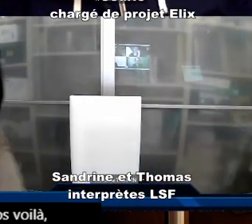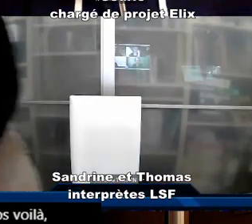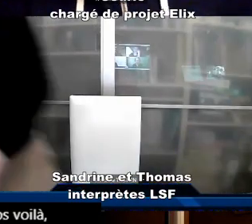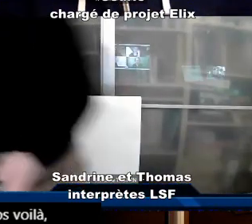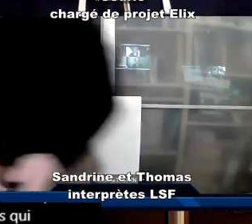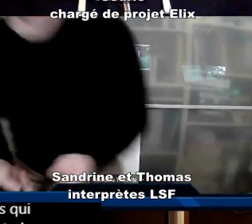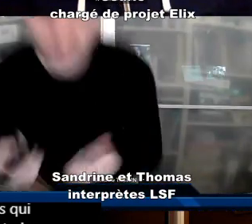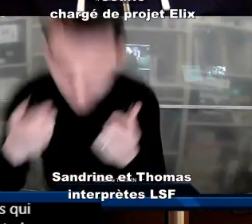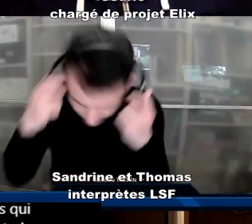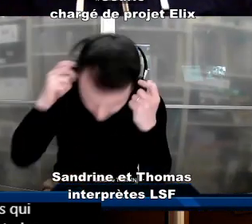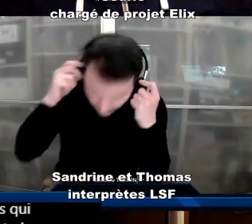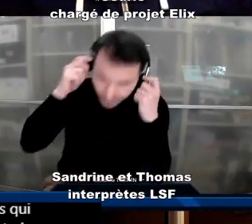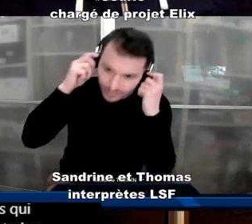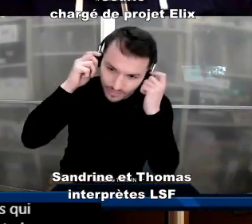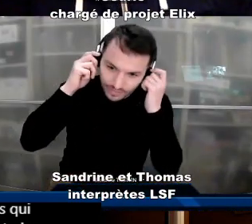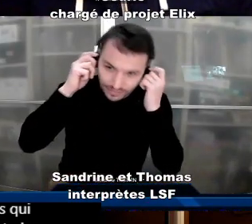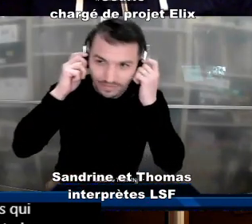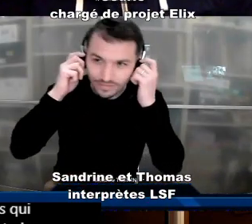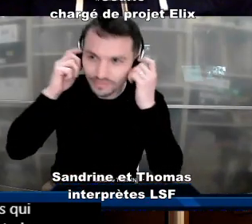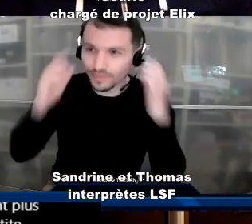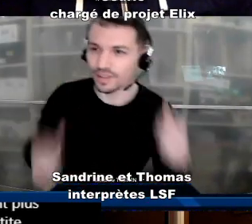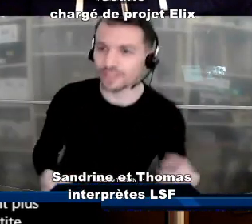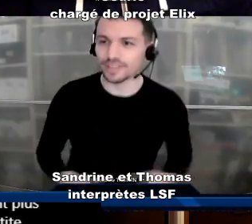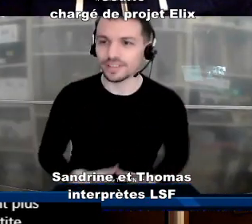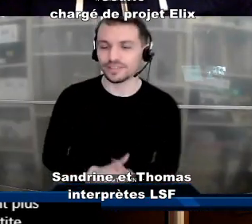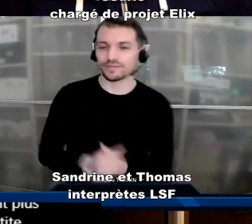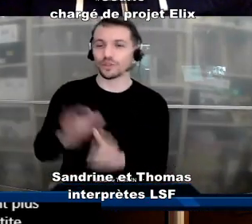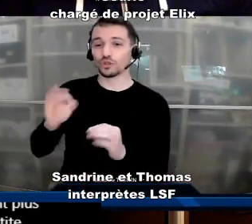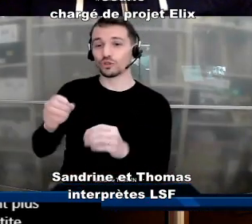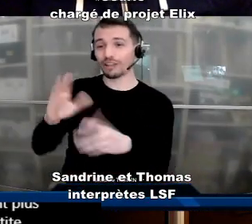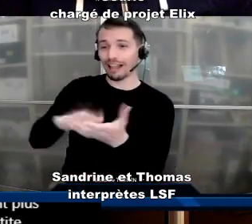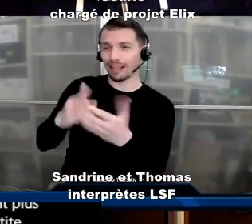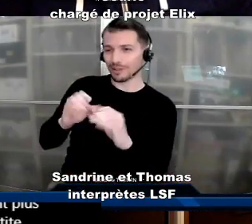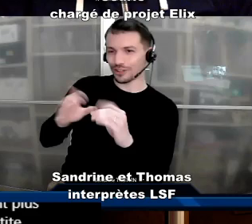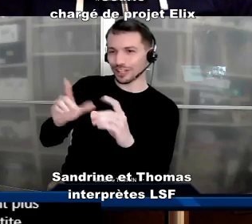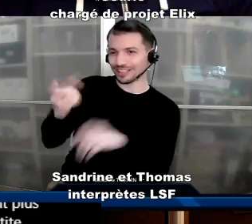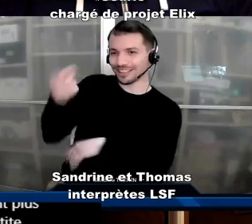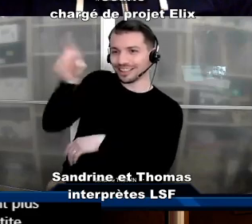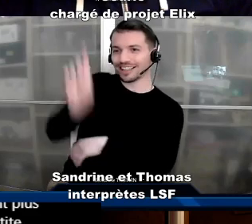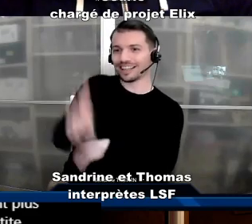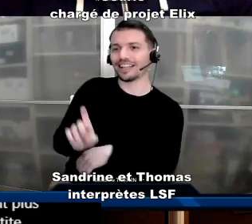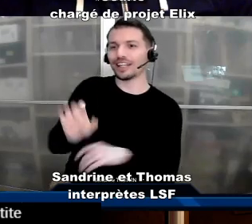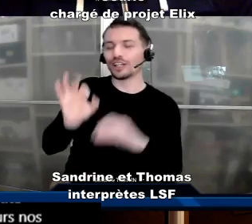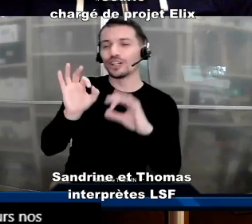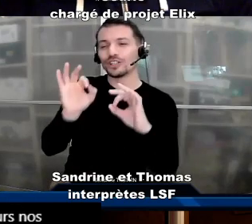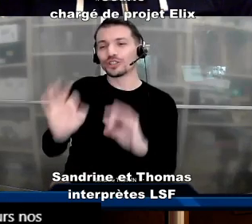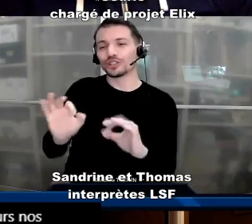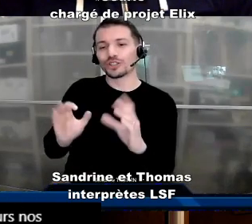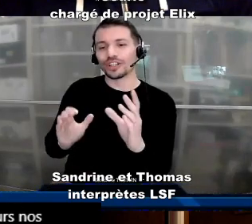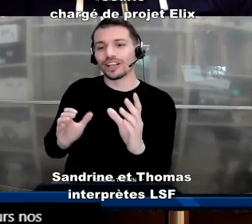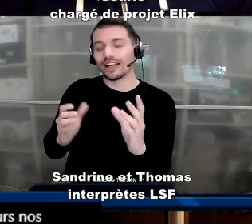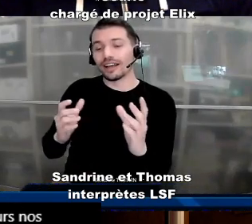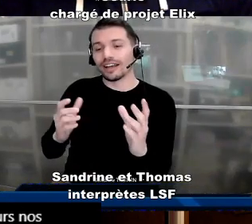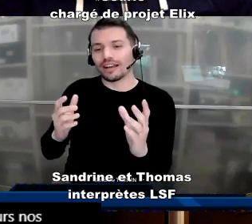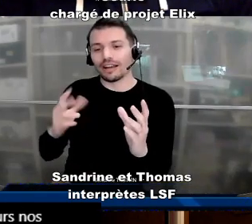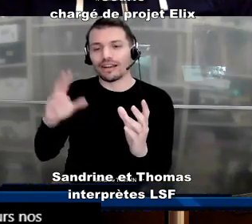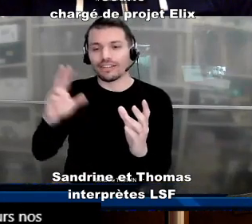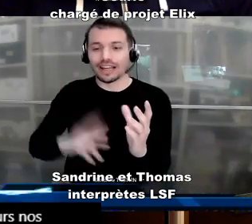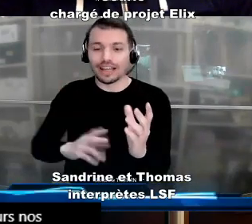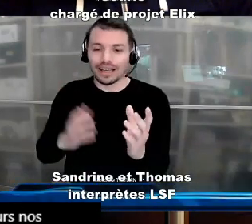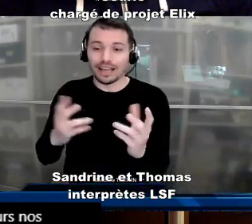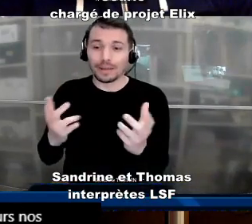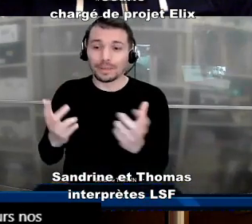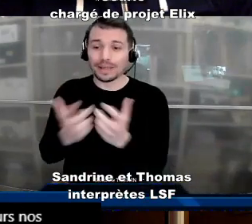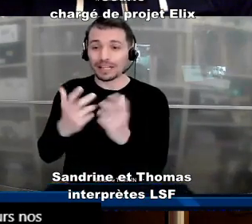dématérialisé. Ouais, on va laisser le temps à Thomas de s'installer. Voilà, c'est bon. C'est terrible, c'est pour ça que voilà, soyez indulgents